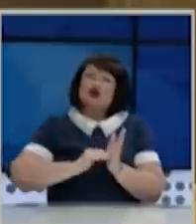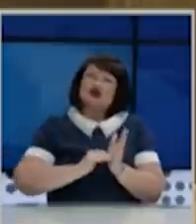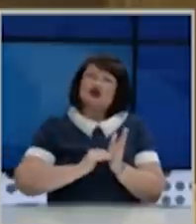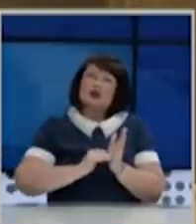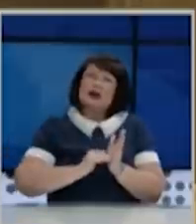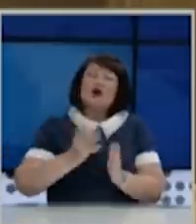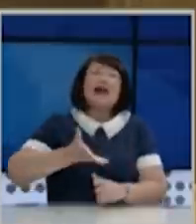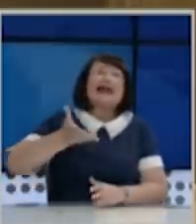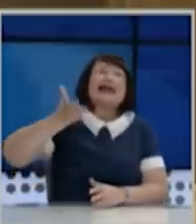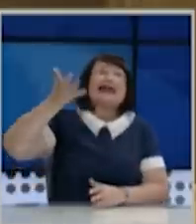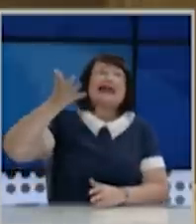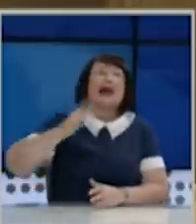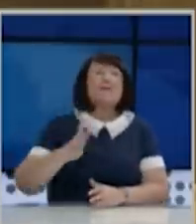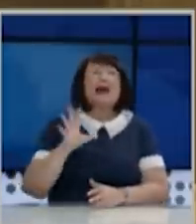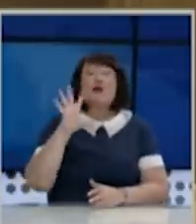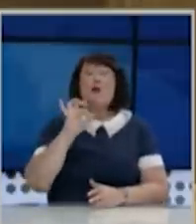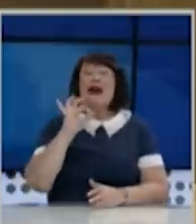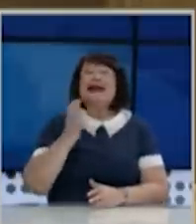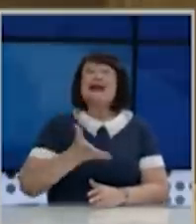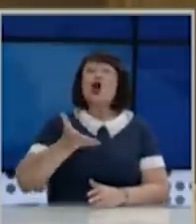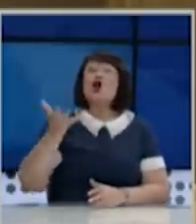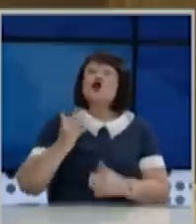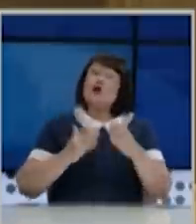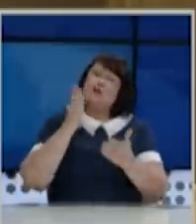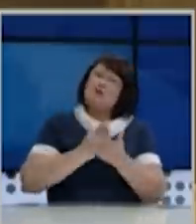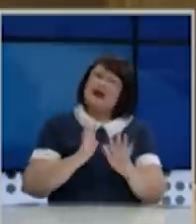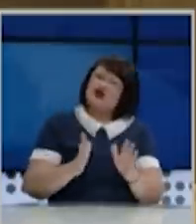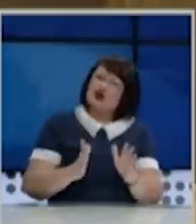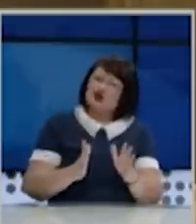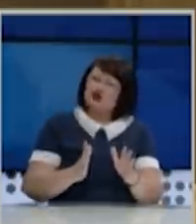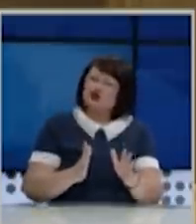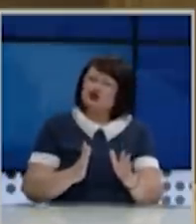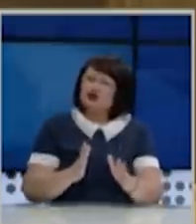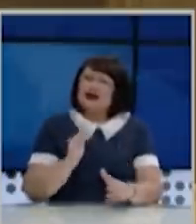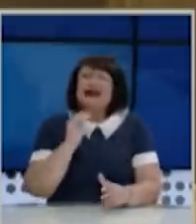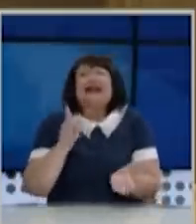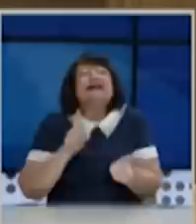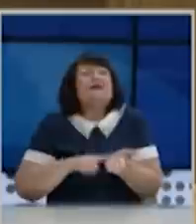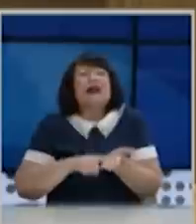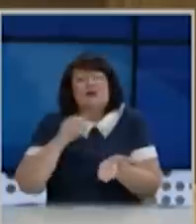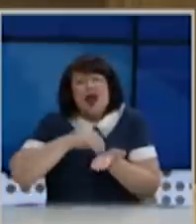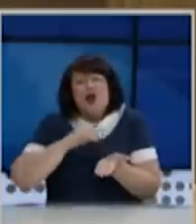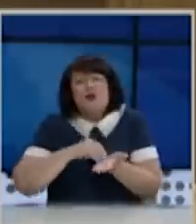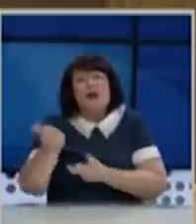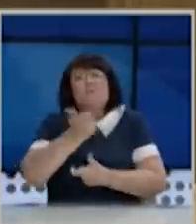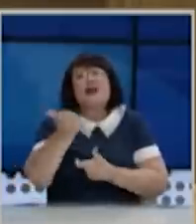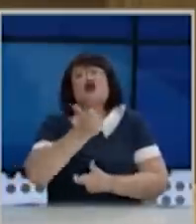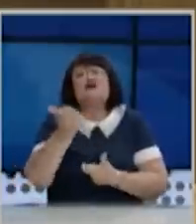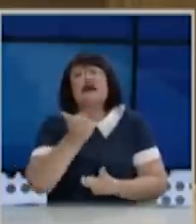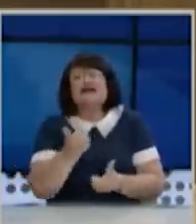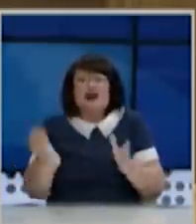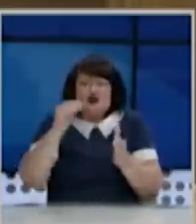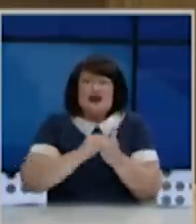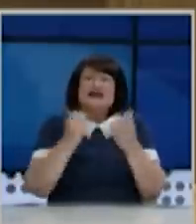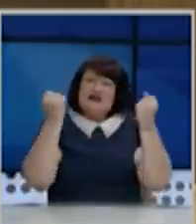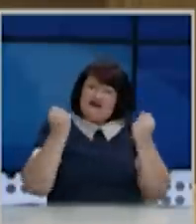όρος ηλικίας πλησιάζει τα 50 έτη. Και αλήθεια, τι άλλο πρέπει να κάνουν για να τους εντάξετε